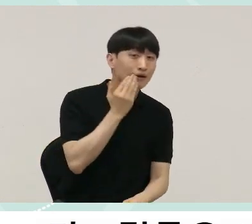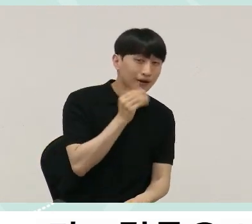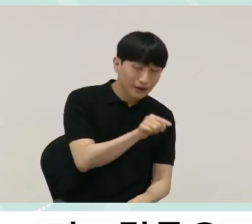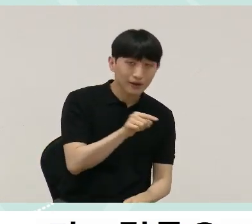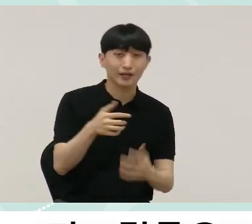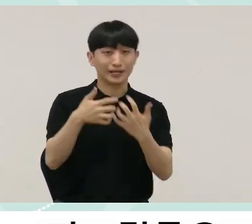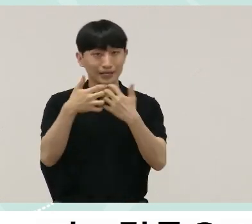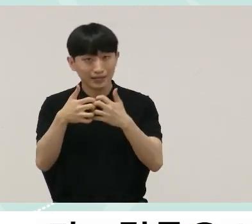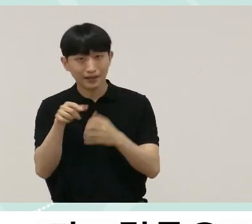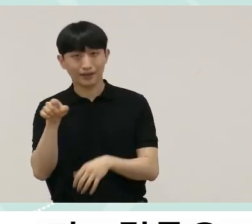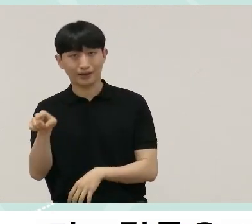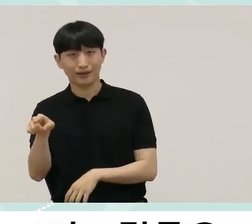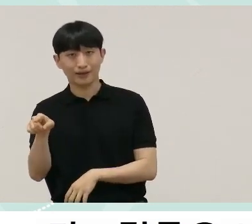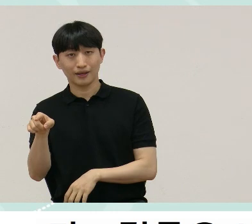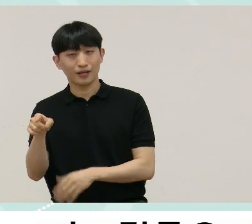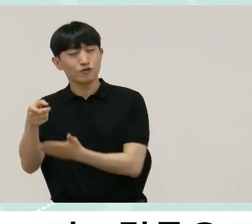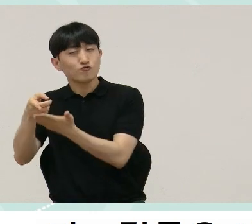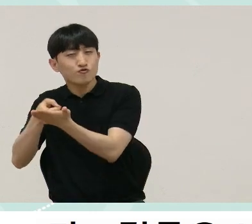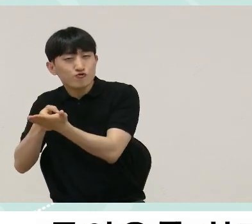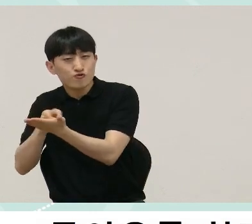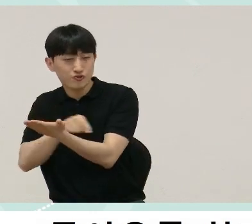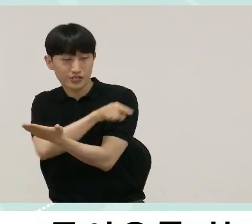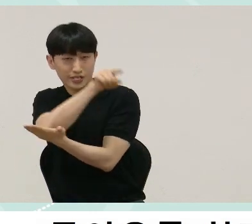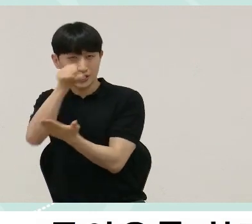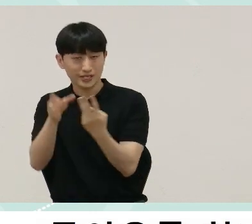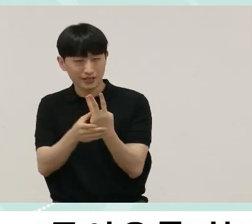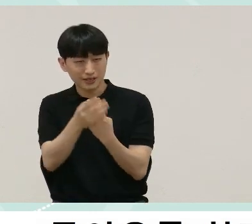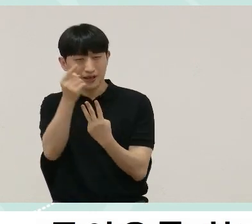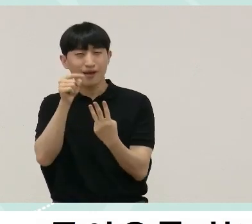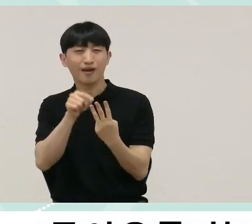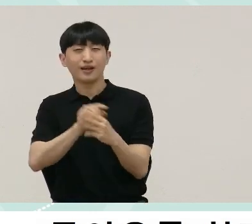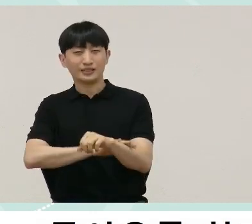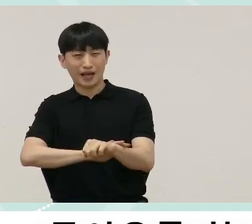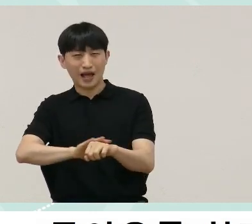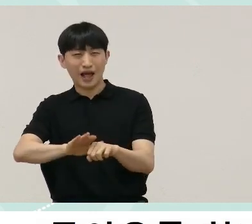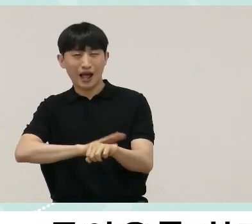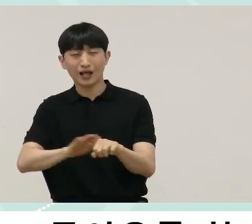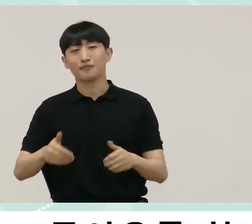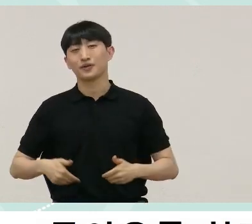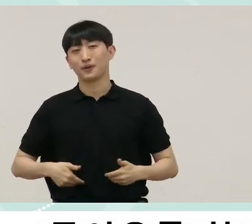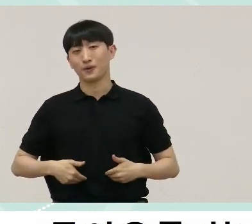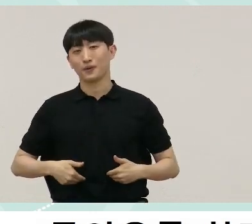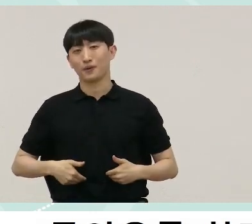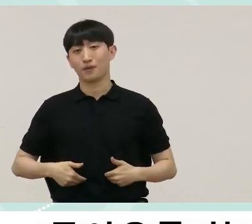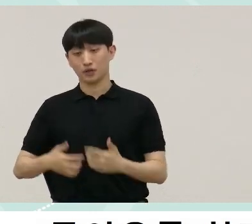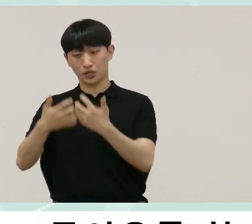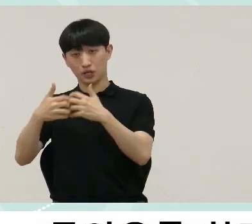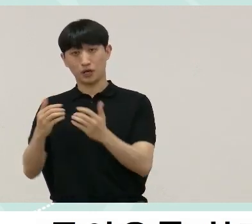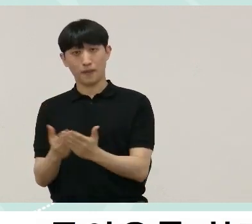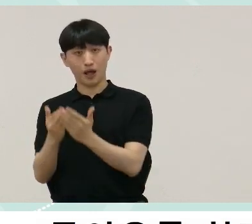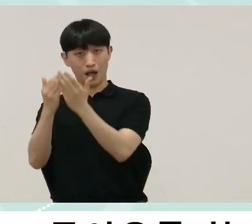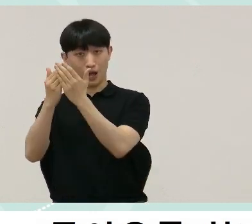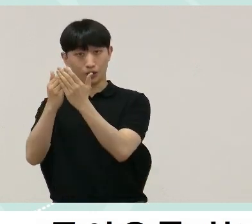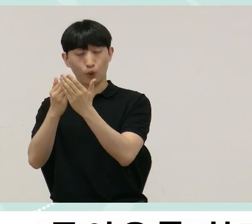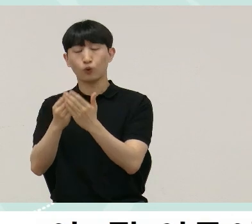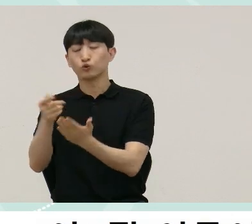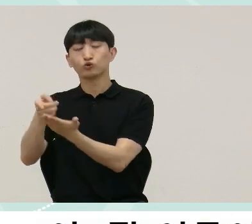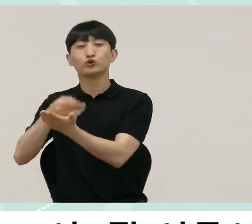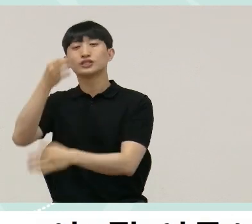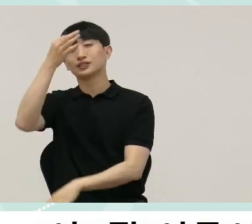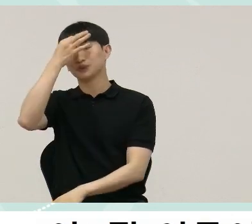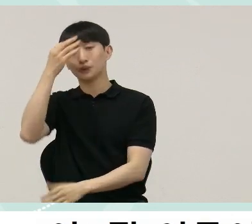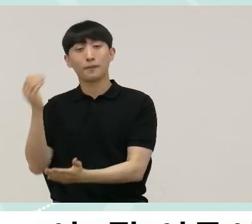기기, 수술 모든 것이 잘 이루어져야 됩니다. 기기의 발달과 수술적